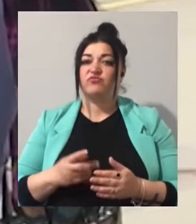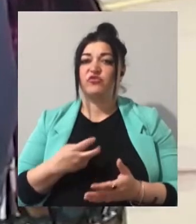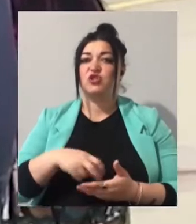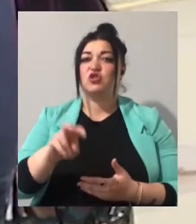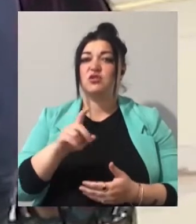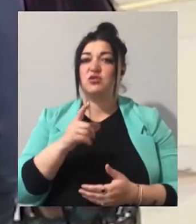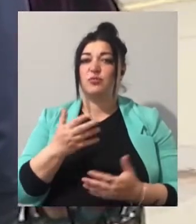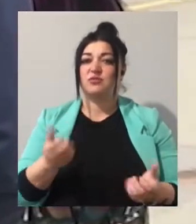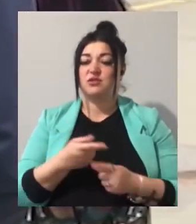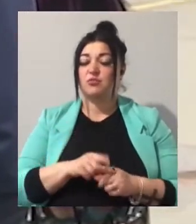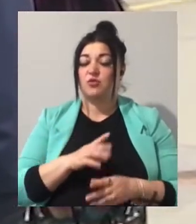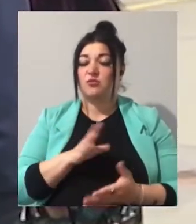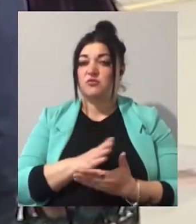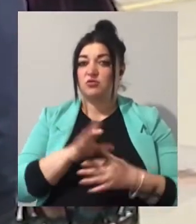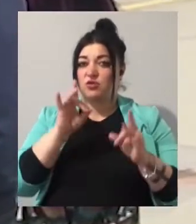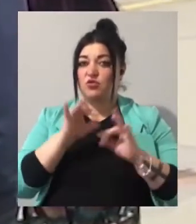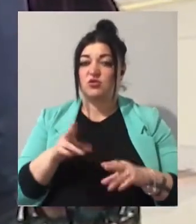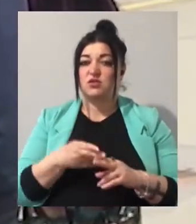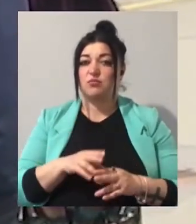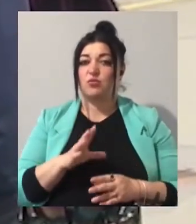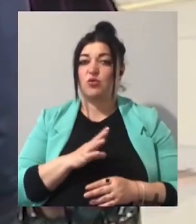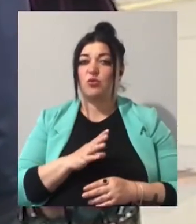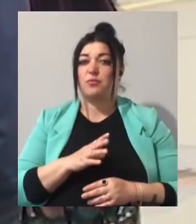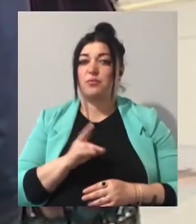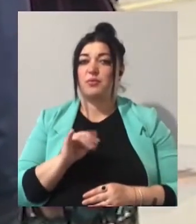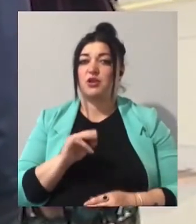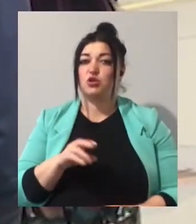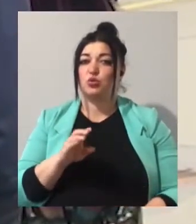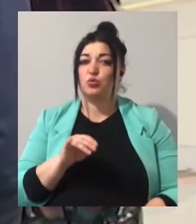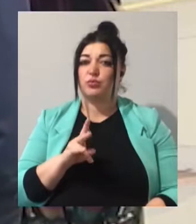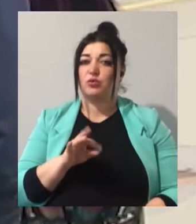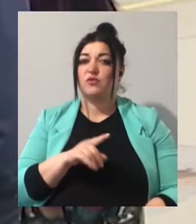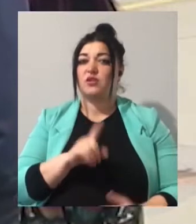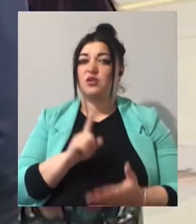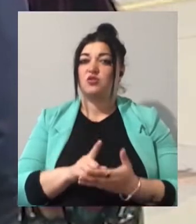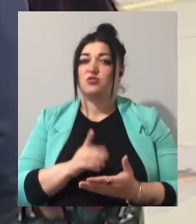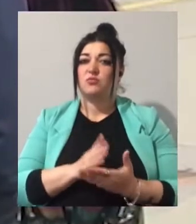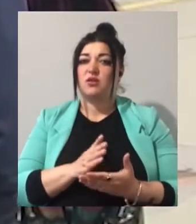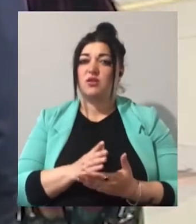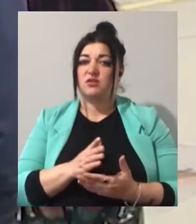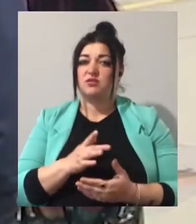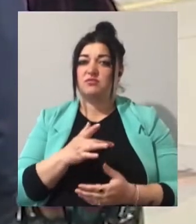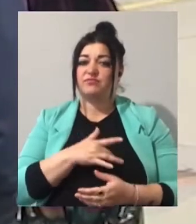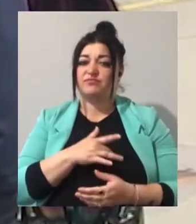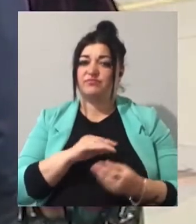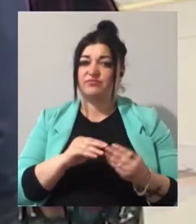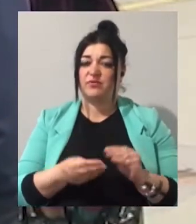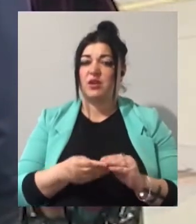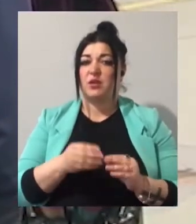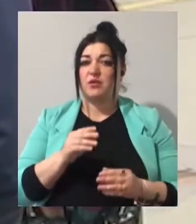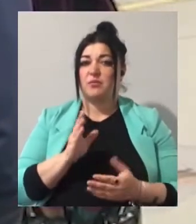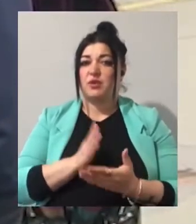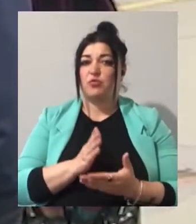це було підступно. І він до того ж має вади серця і перебування в СІЗО, як винятковий,